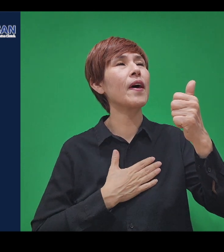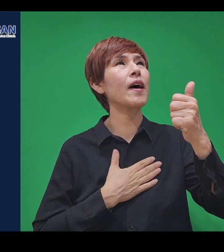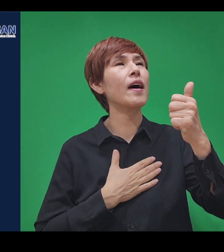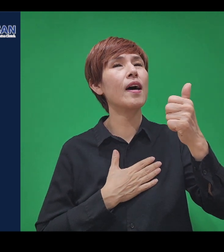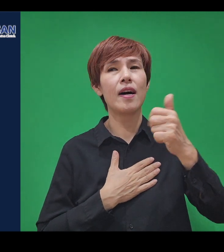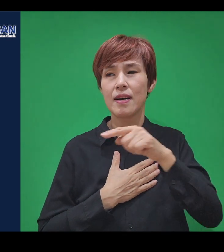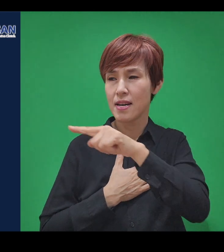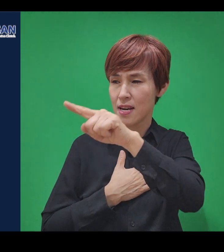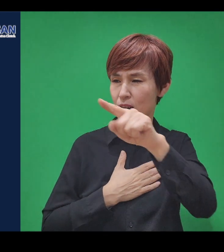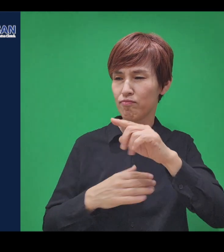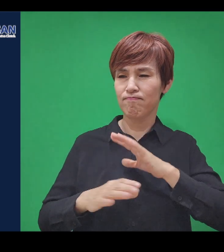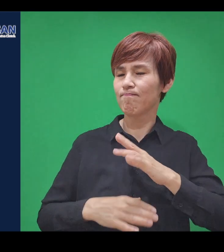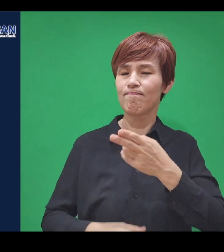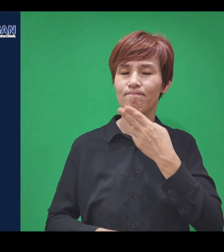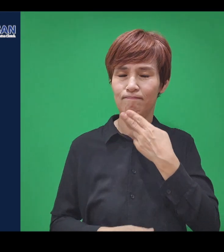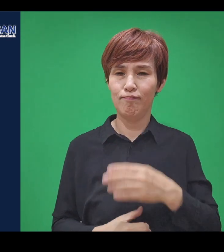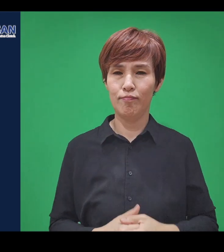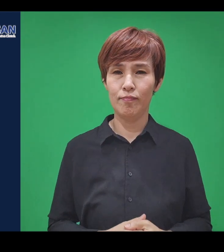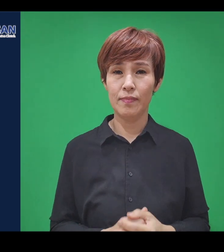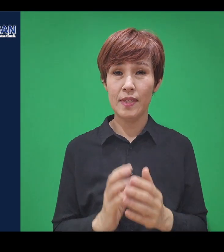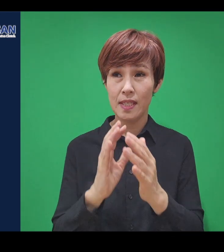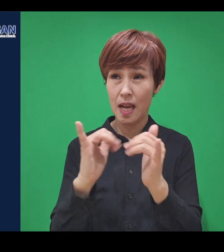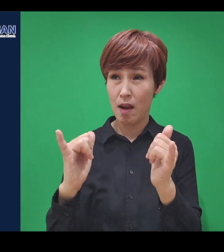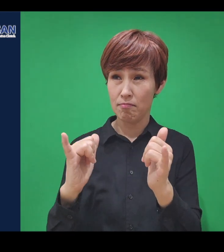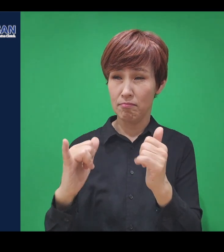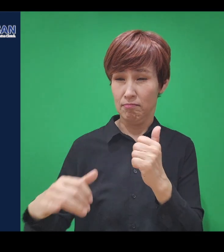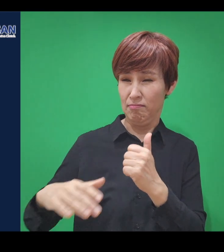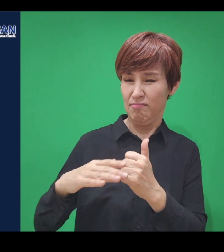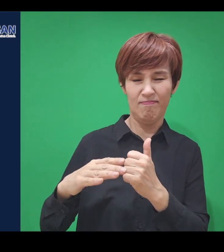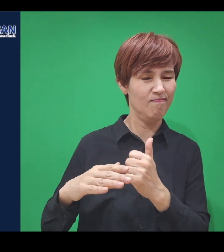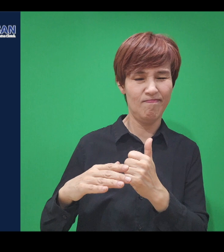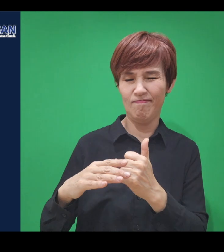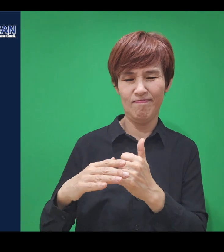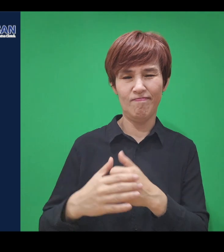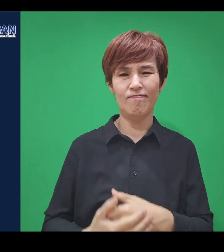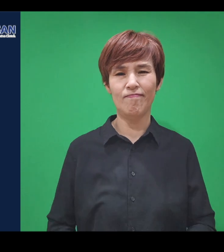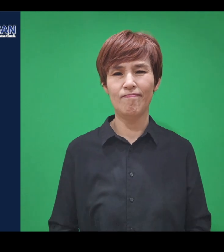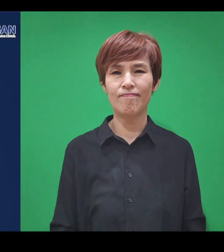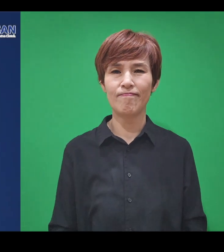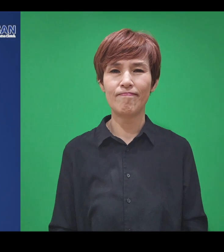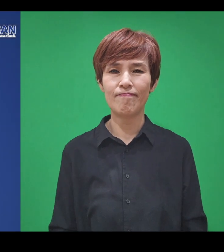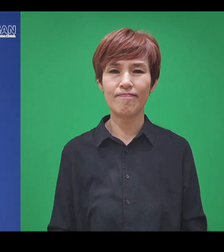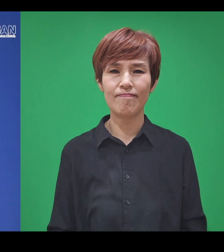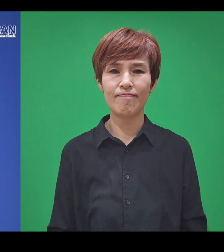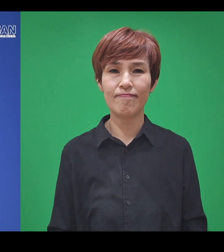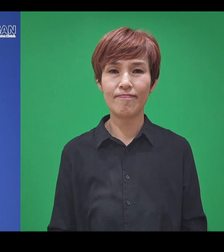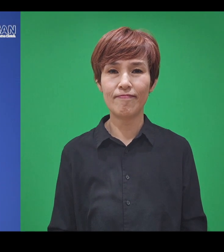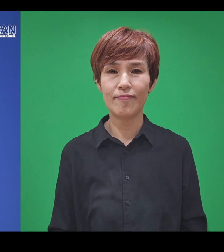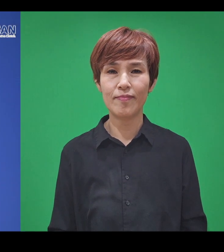무서워하지 아니하겠노라. 사람이 내게 어찌하리요 하노라.